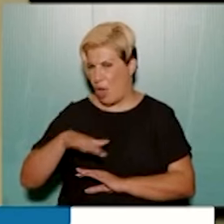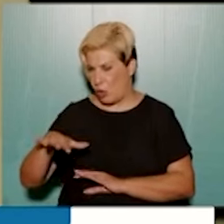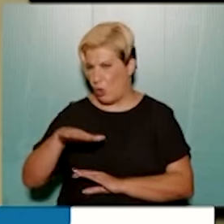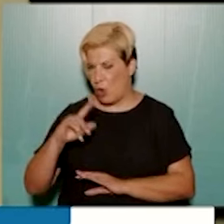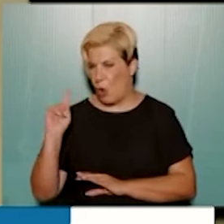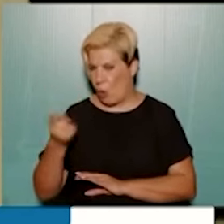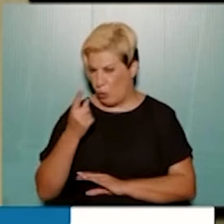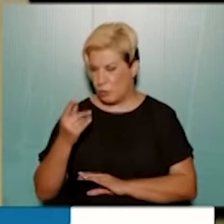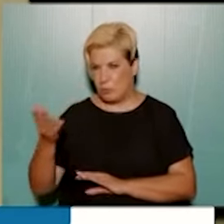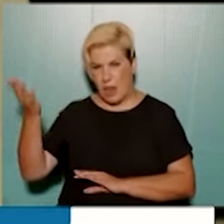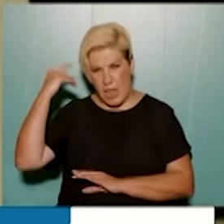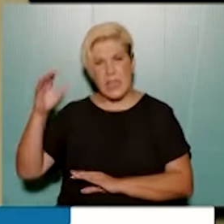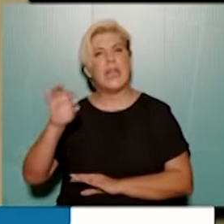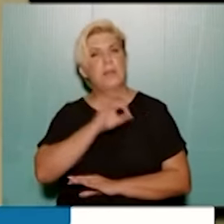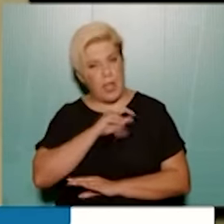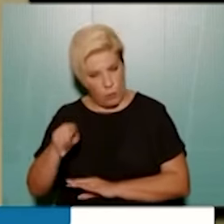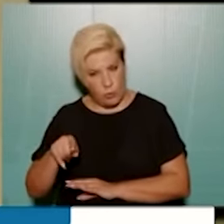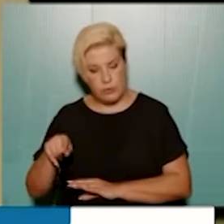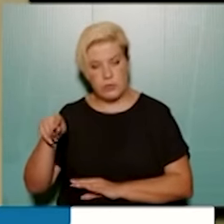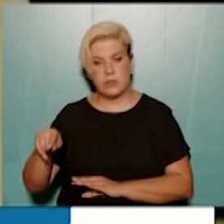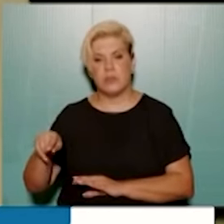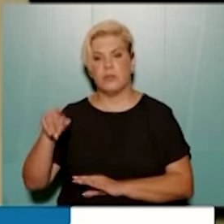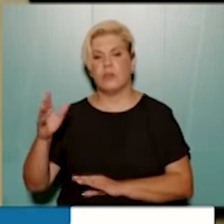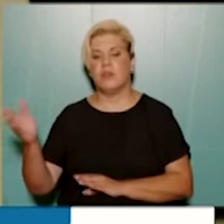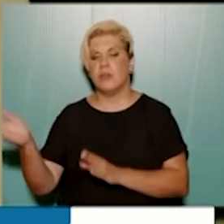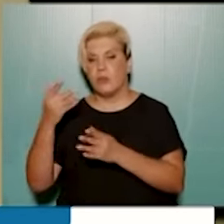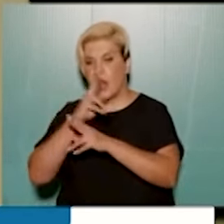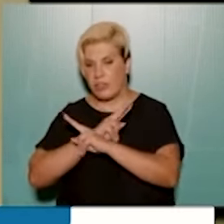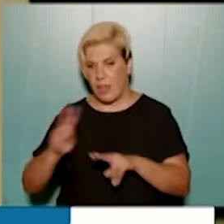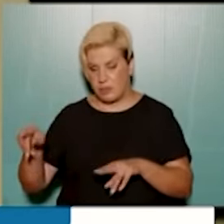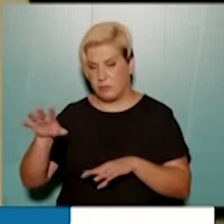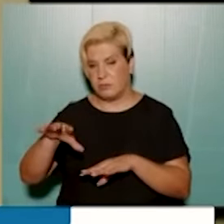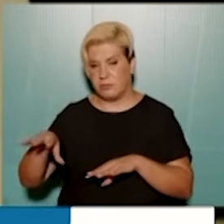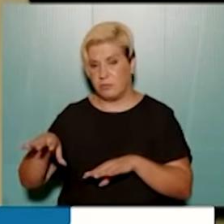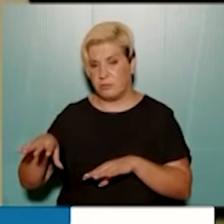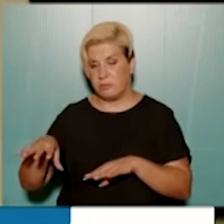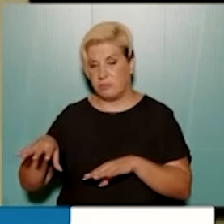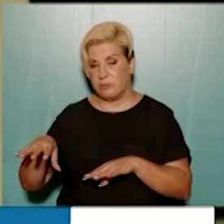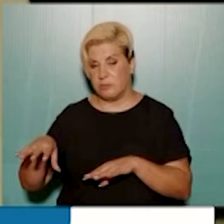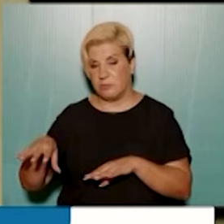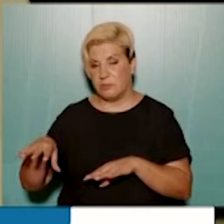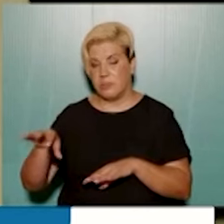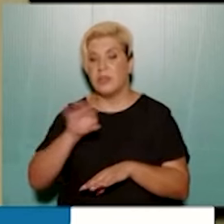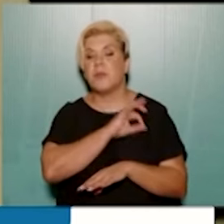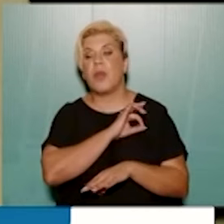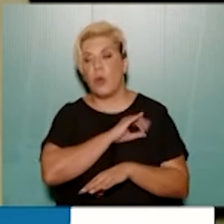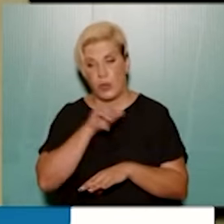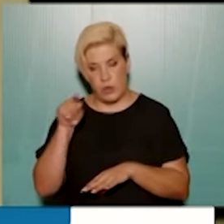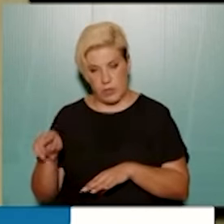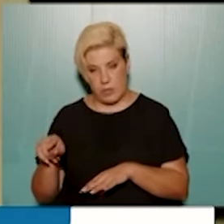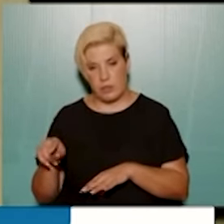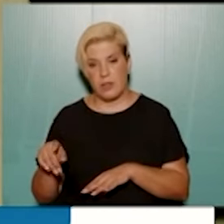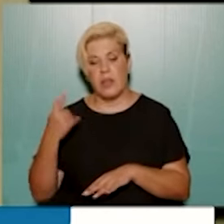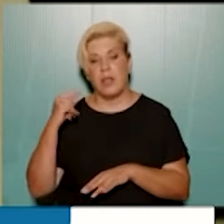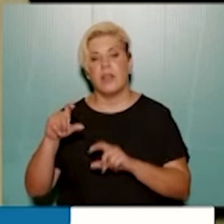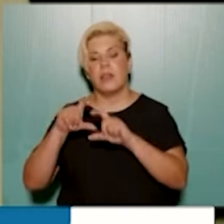ήταν νηπιαγωγείο πριν αρκετά χρόνια, στα ΤΟΛ που το καθαρίσατε τις προάλλες. Όχι. Νηπιαγωγείο ήταν, το έχει και ταμπέλα